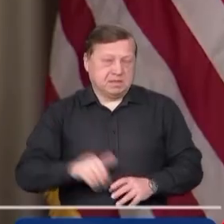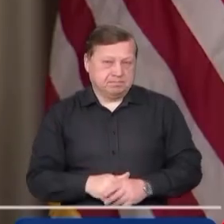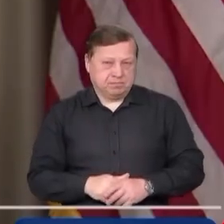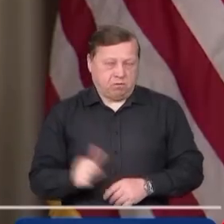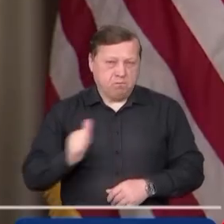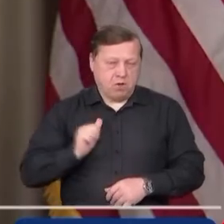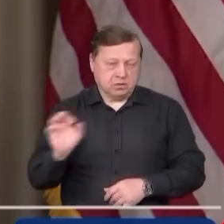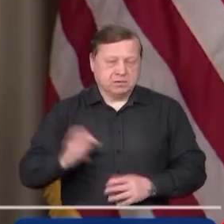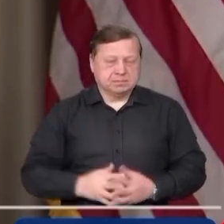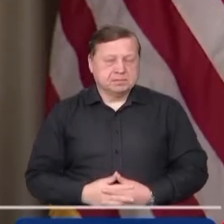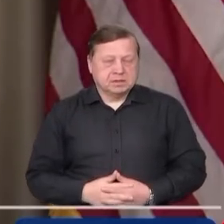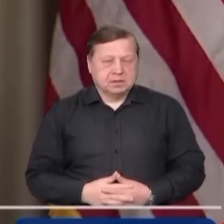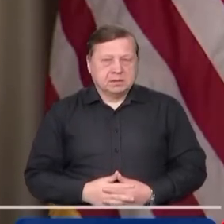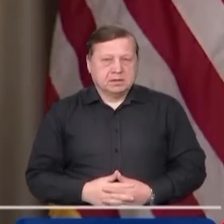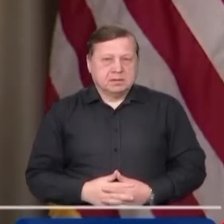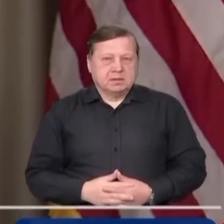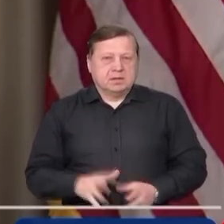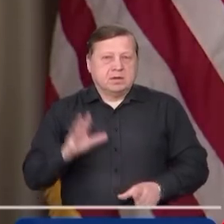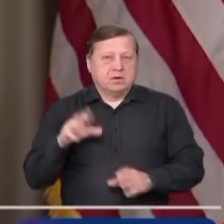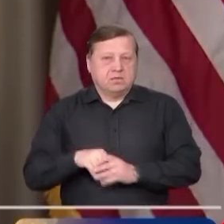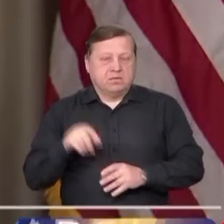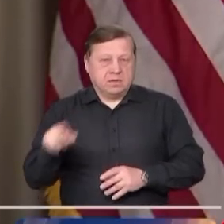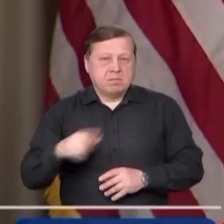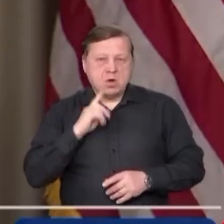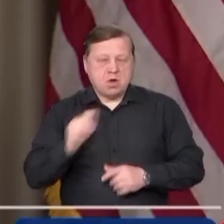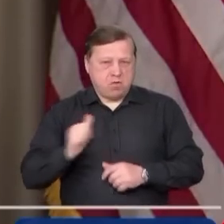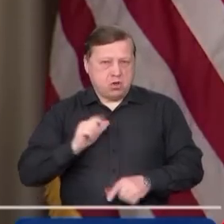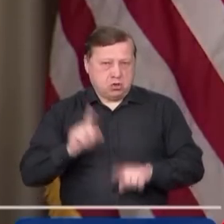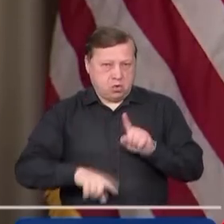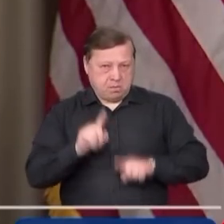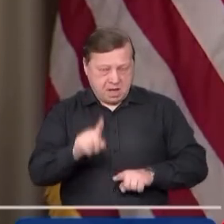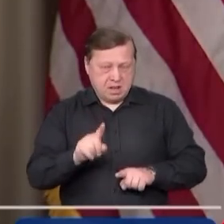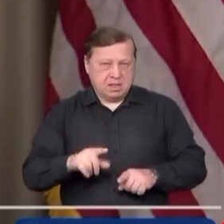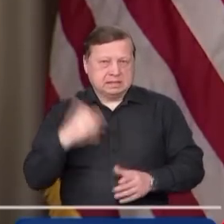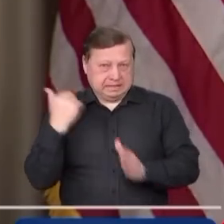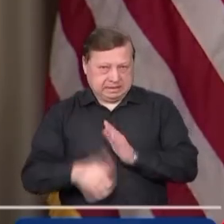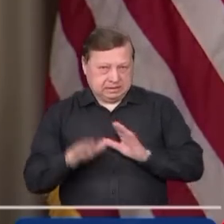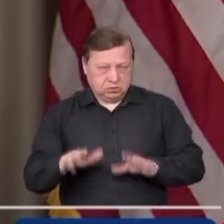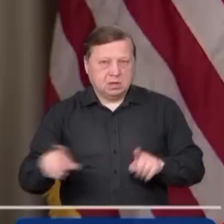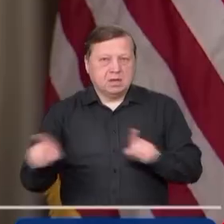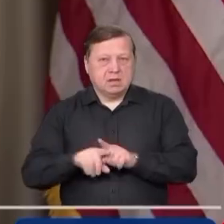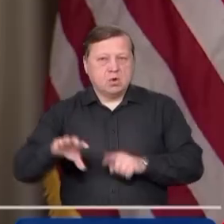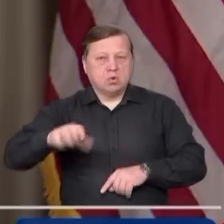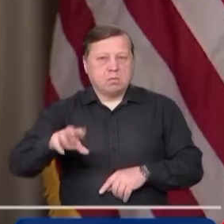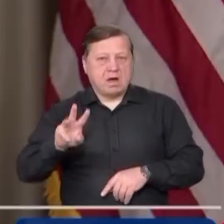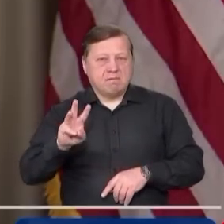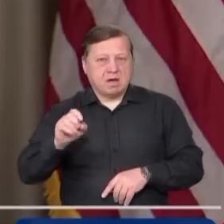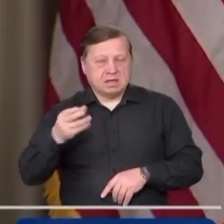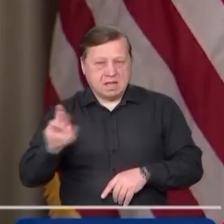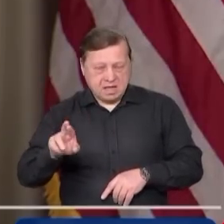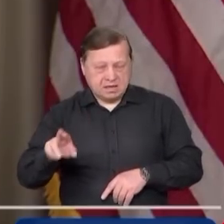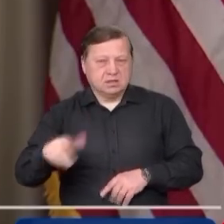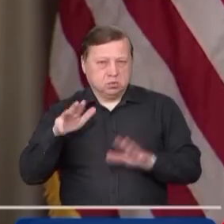wojsku. To obejmuje zarówno formacje regularne, jak i grupy Wagnera i także